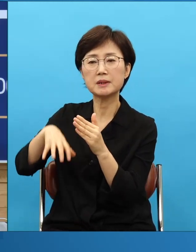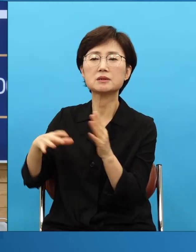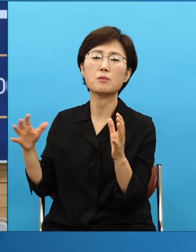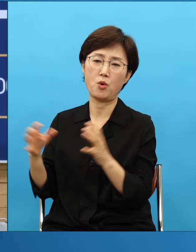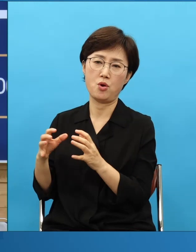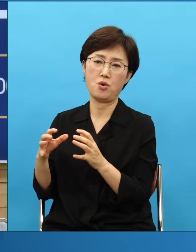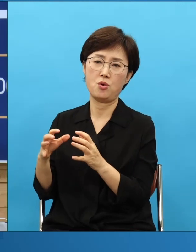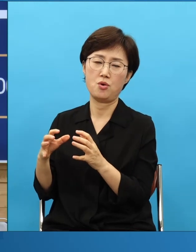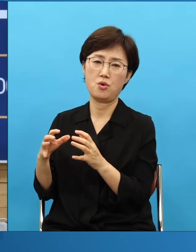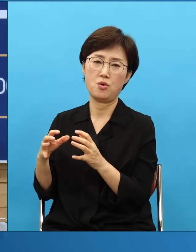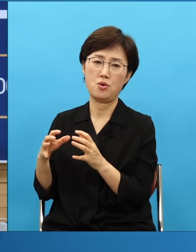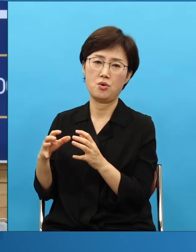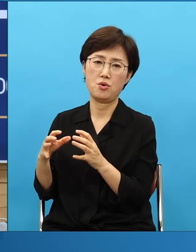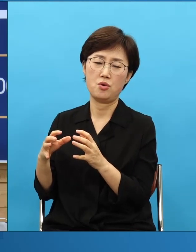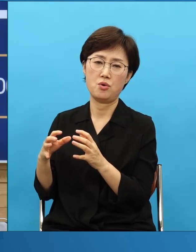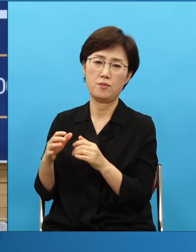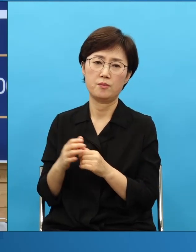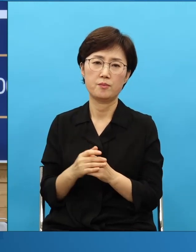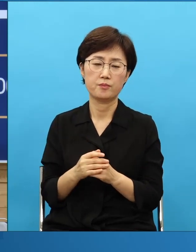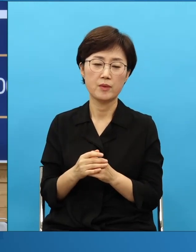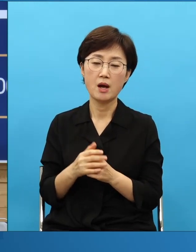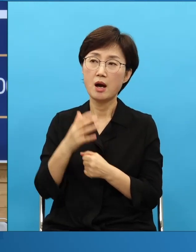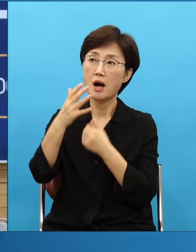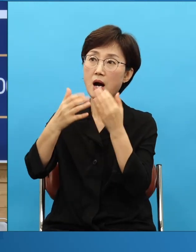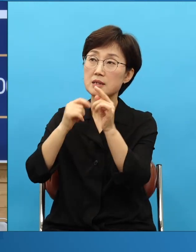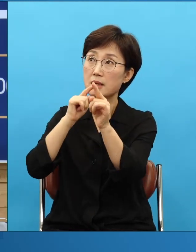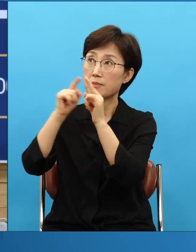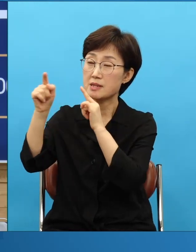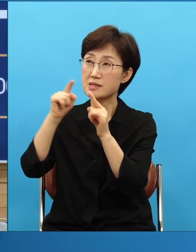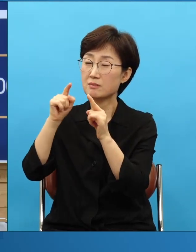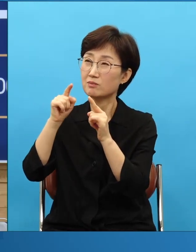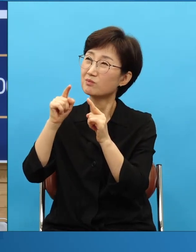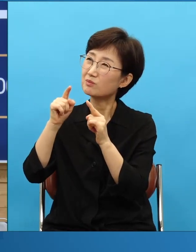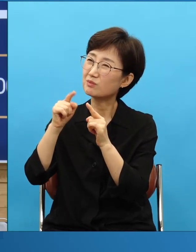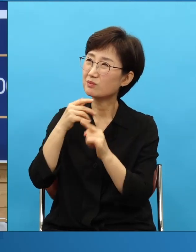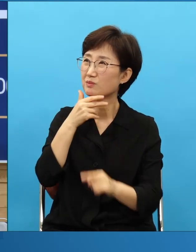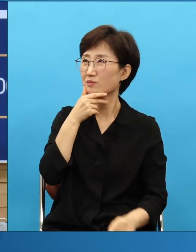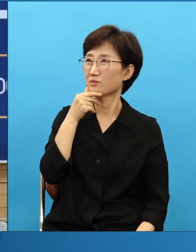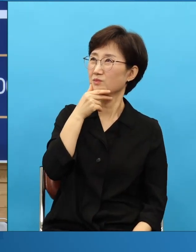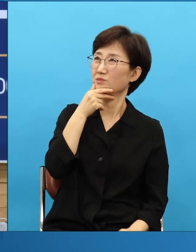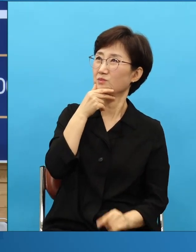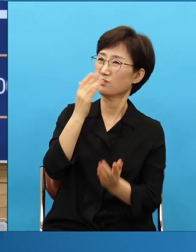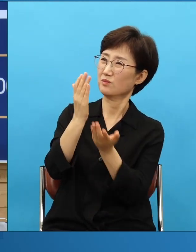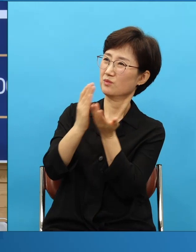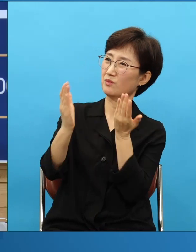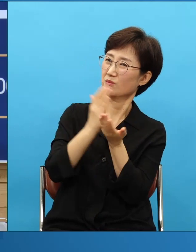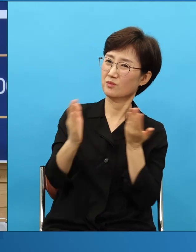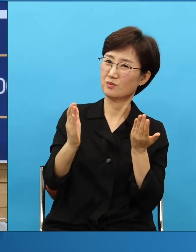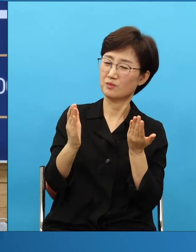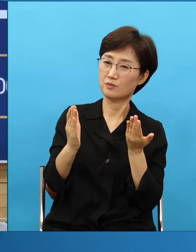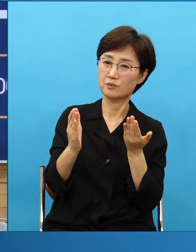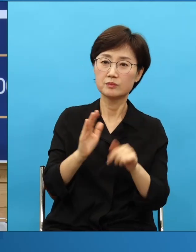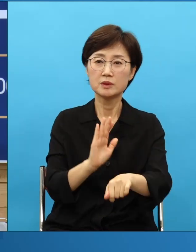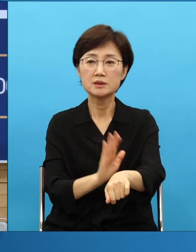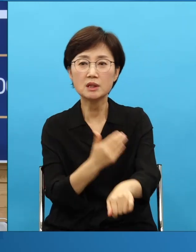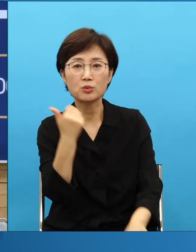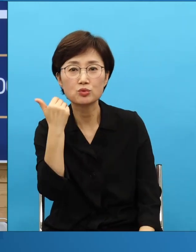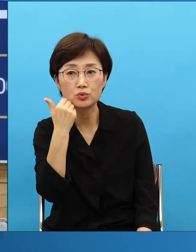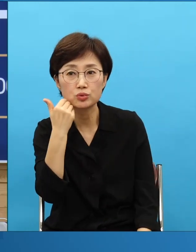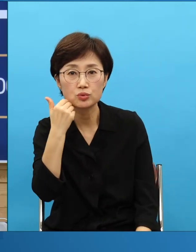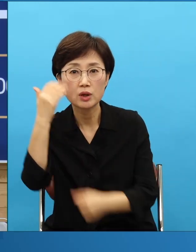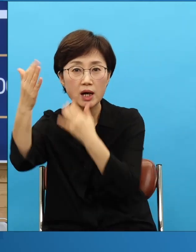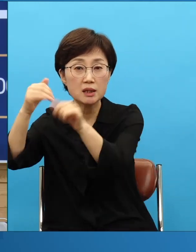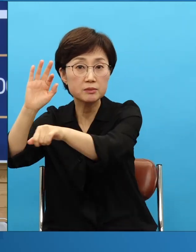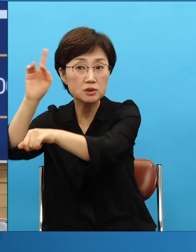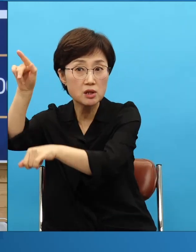and also in their homes. 하나님의 말씀이 나하고 안 맞다. 누가 틀렸겠어요? Oh, God's word has nothing to do with me. Who's wrong? 야, 하나님의 말씀이